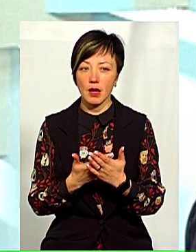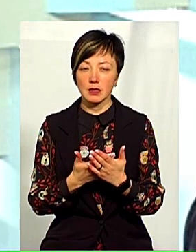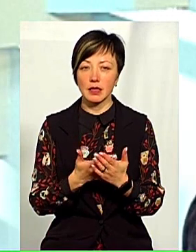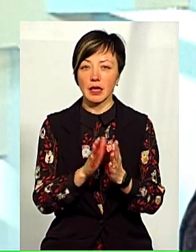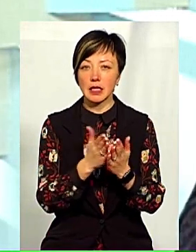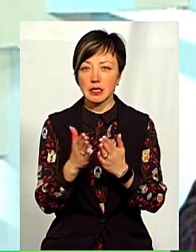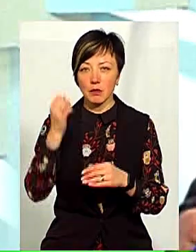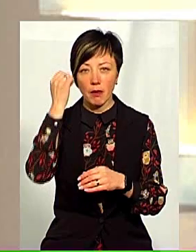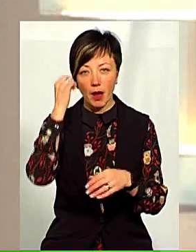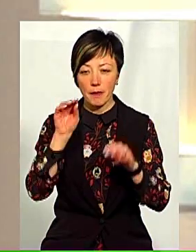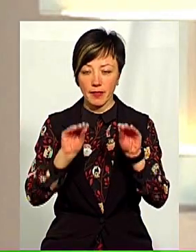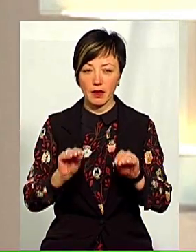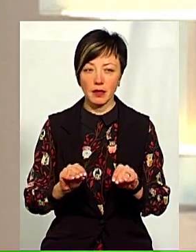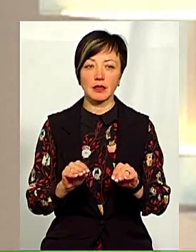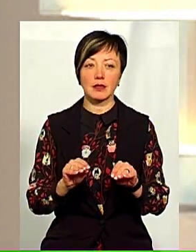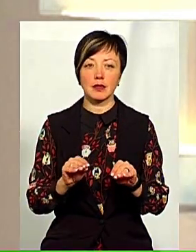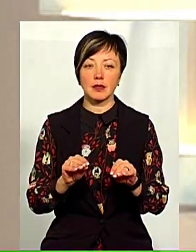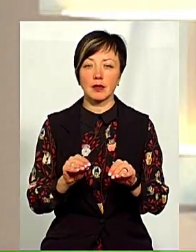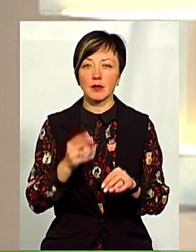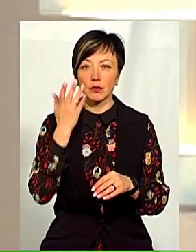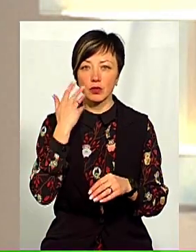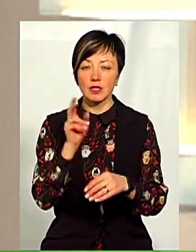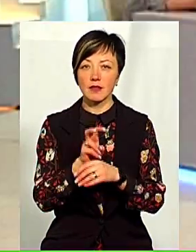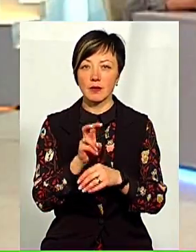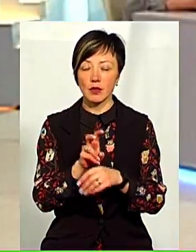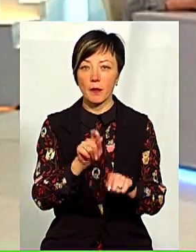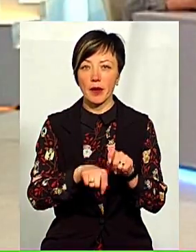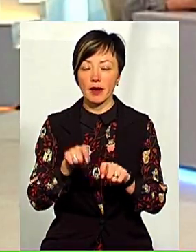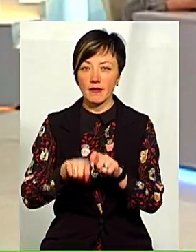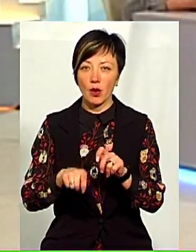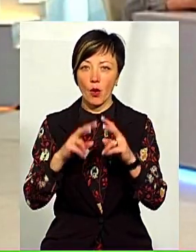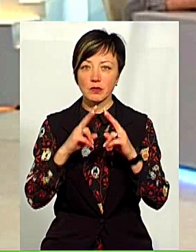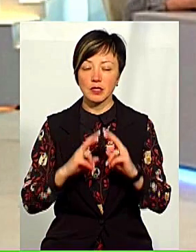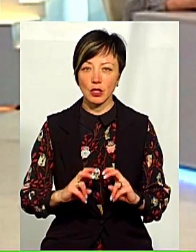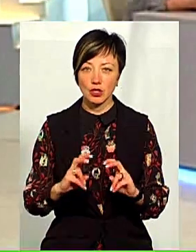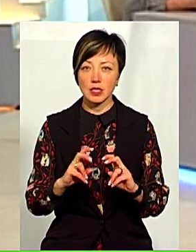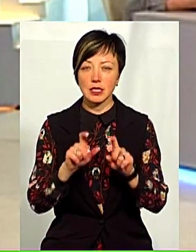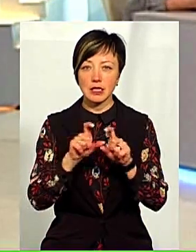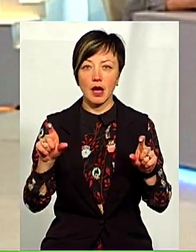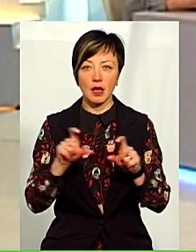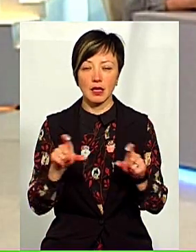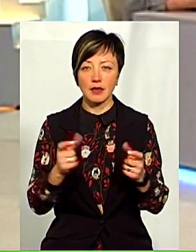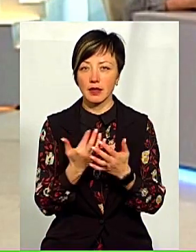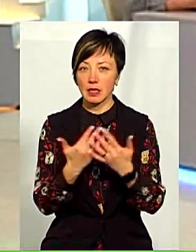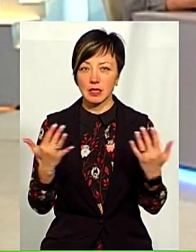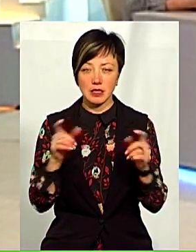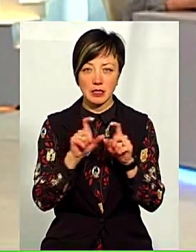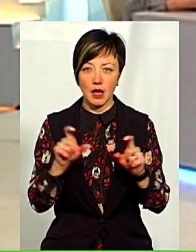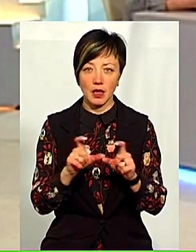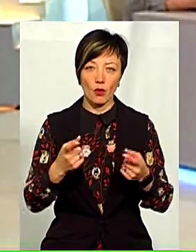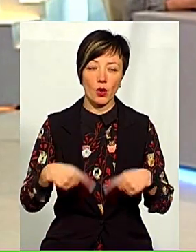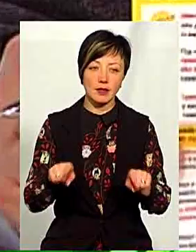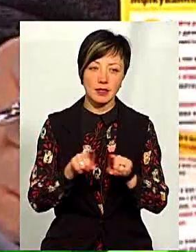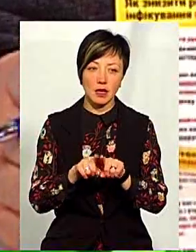листівочки, пам'ятки, які вони під час відвідувань, перевірок, обстежень закладів, різних закладів,